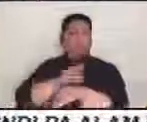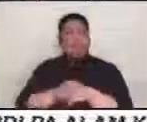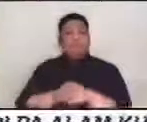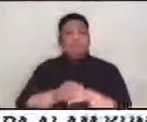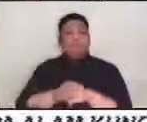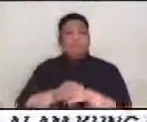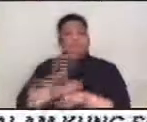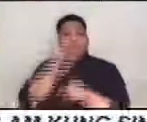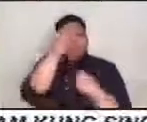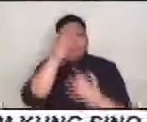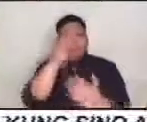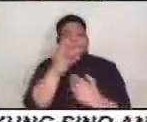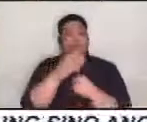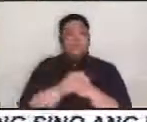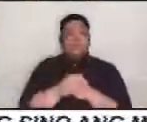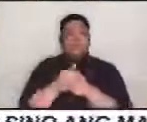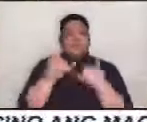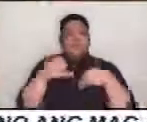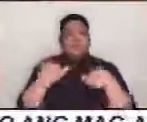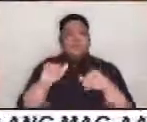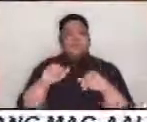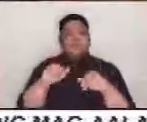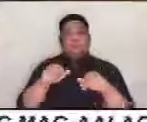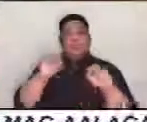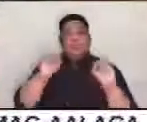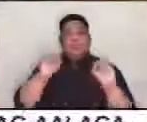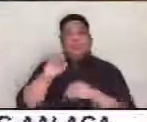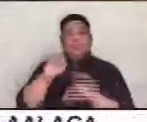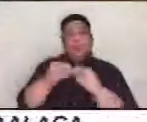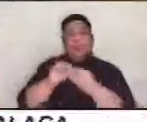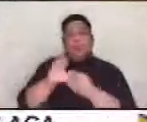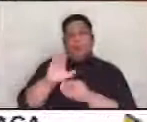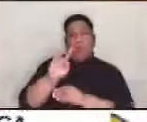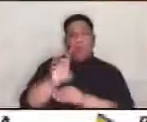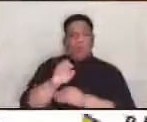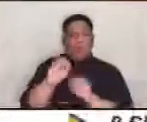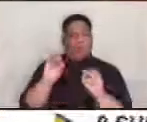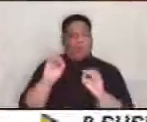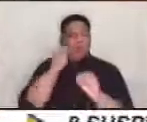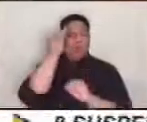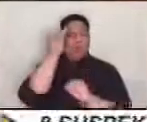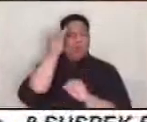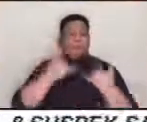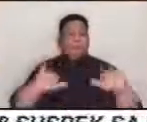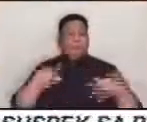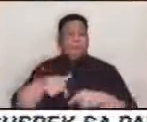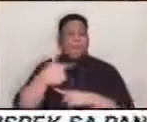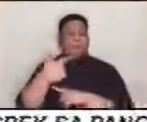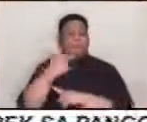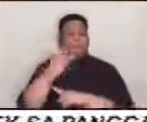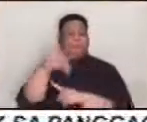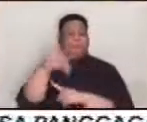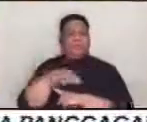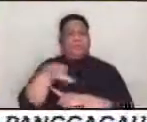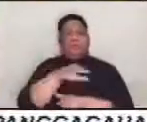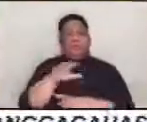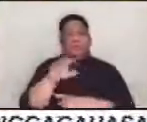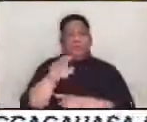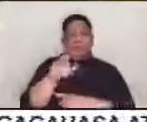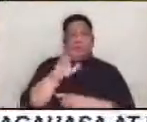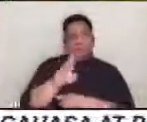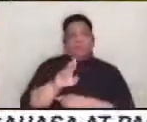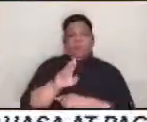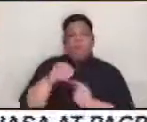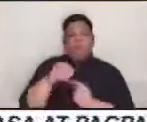Sa mga nanggagaling ng probinsya, kung kayo ay residente ng Maynila, libre ang swabbing para sa